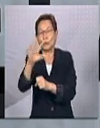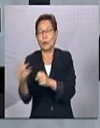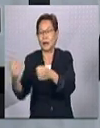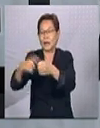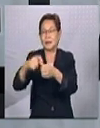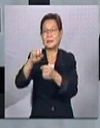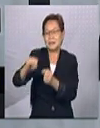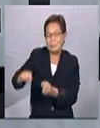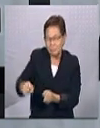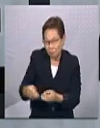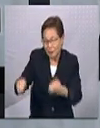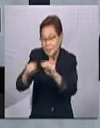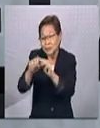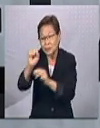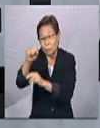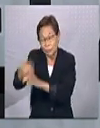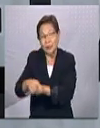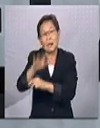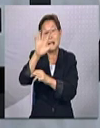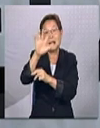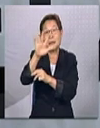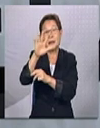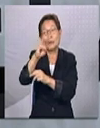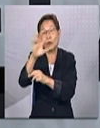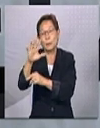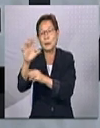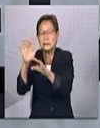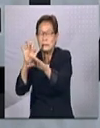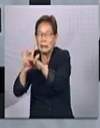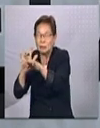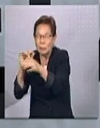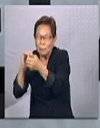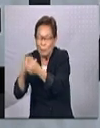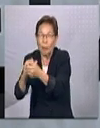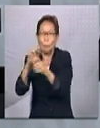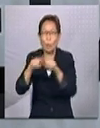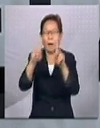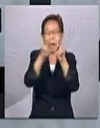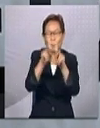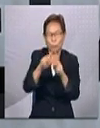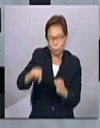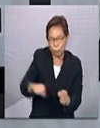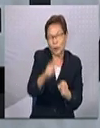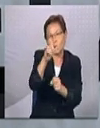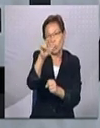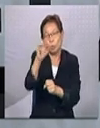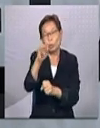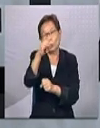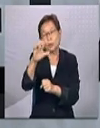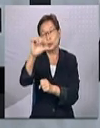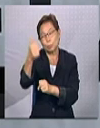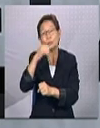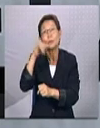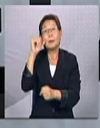Sipitaling dan 65 kes kontak rapat. Dan bukan Kampung Sungai Lui ada 210 kes. Semalam